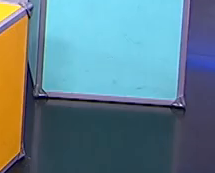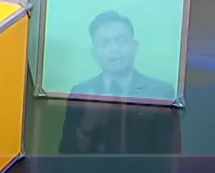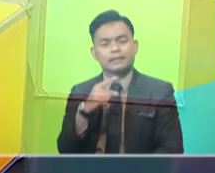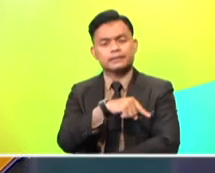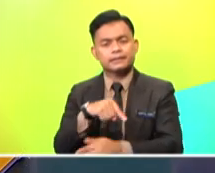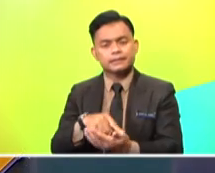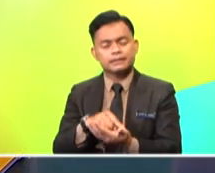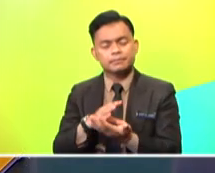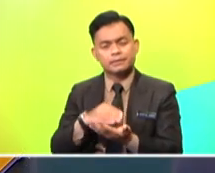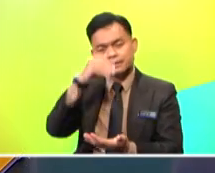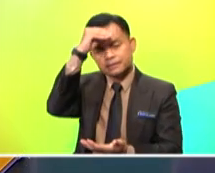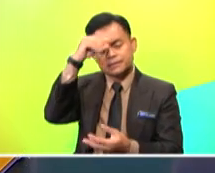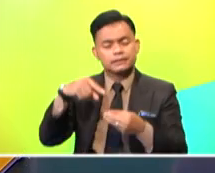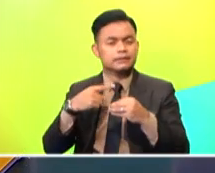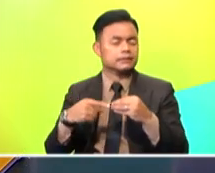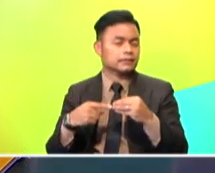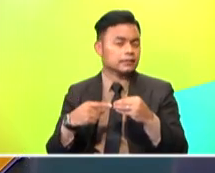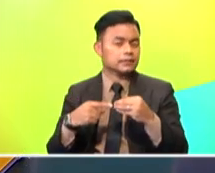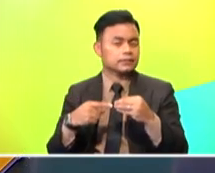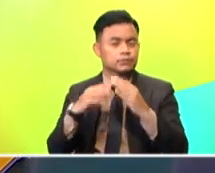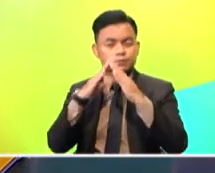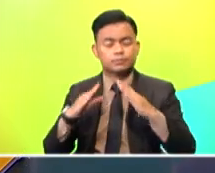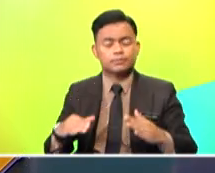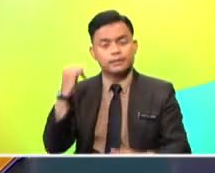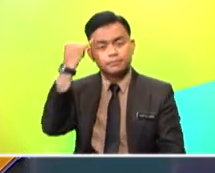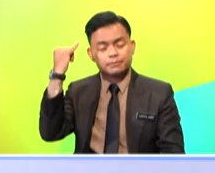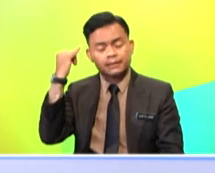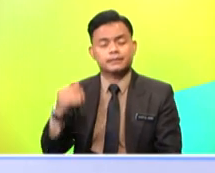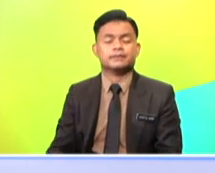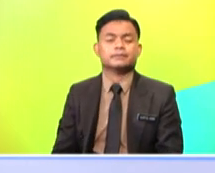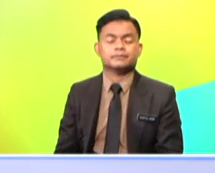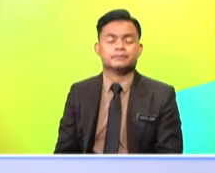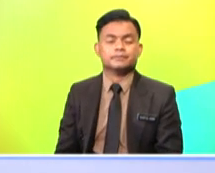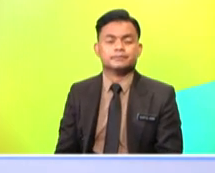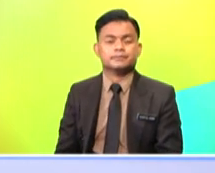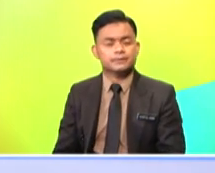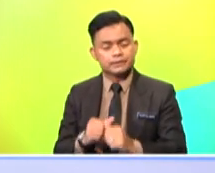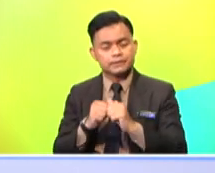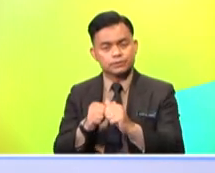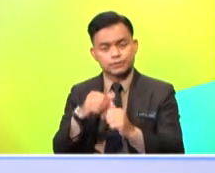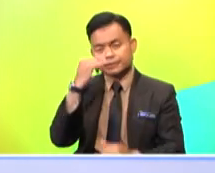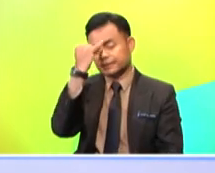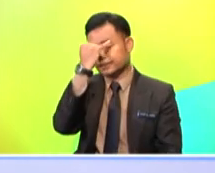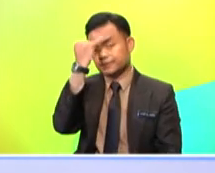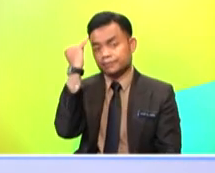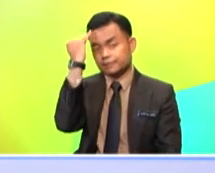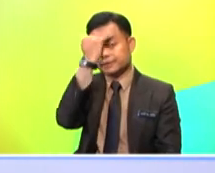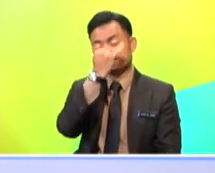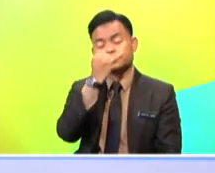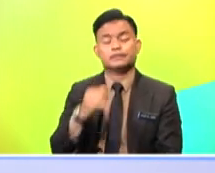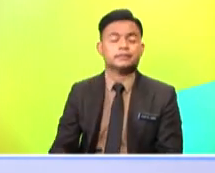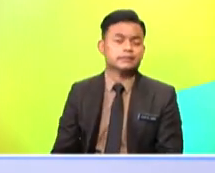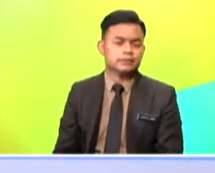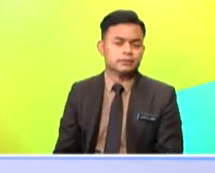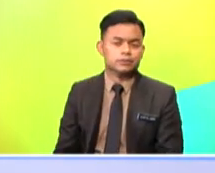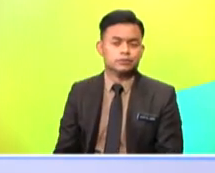betul. Bagaimana rumah impian Ifan? Rumah impian saya cikgu. Okey, kalau rumah impian Ifan, Ifan nak rumah yang besar. Okey,